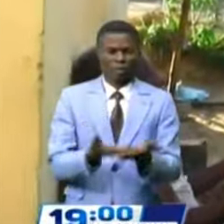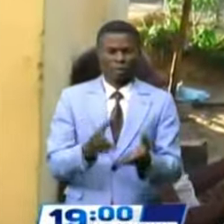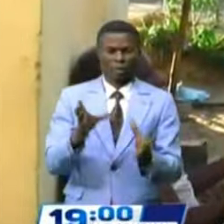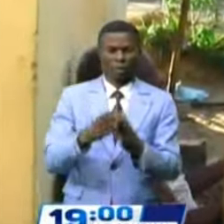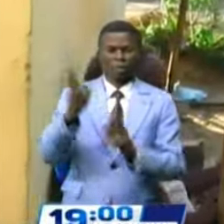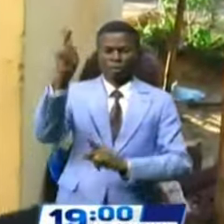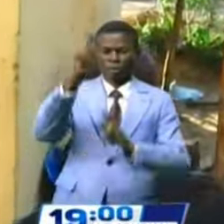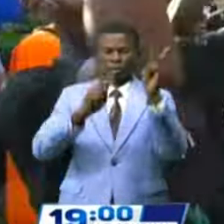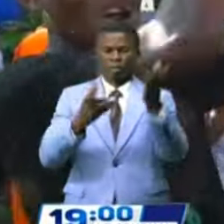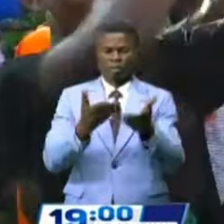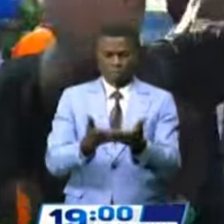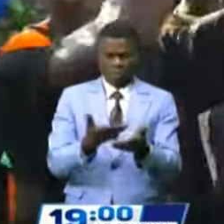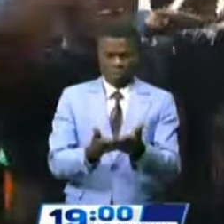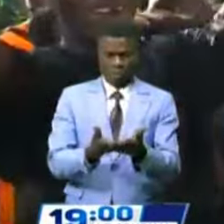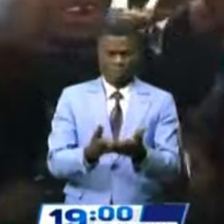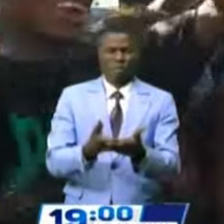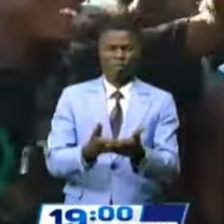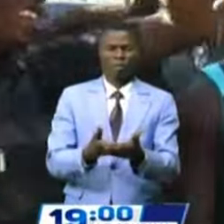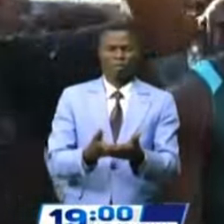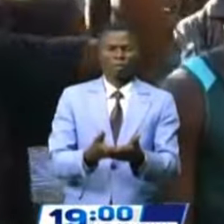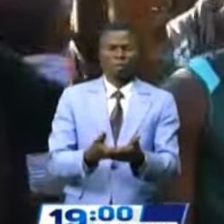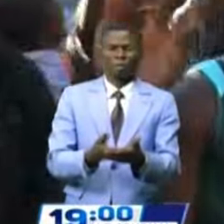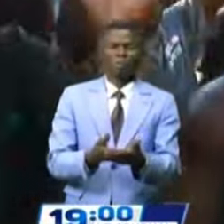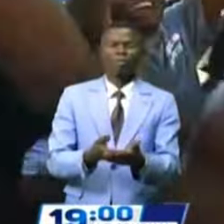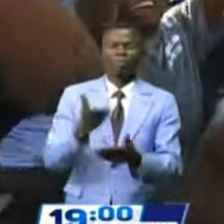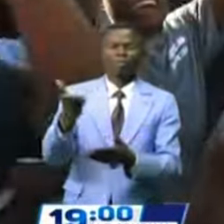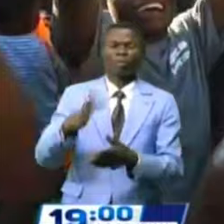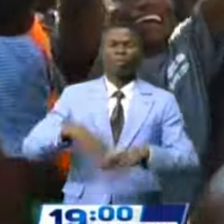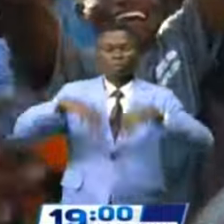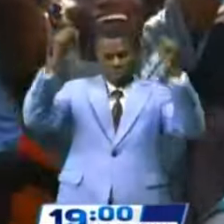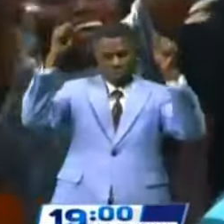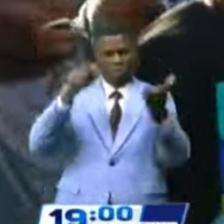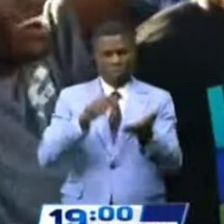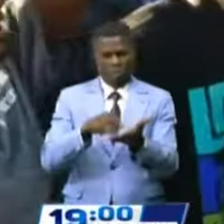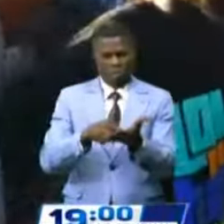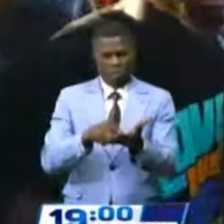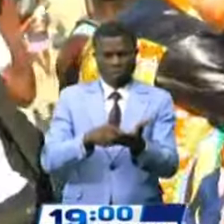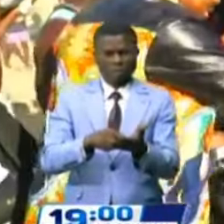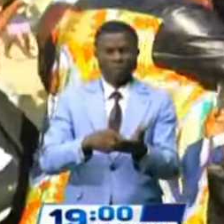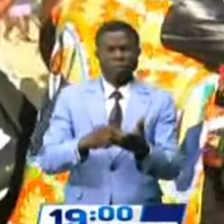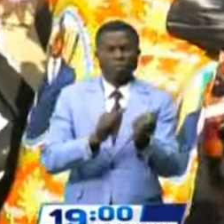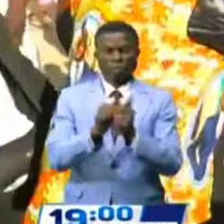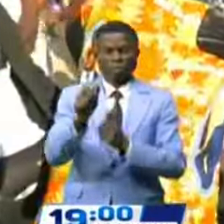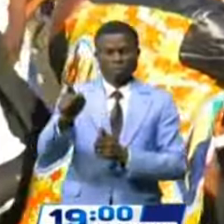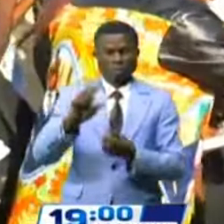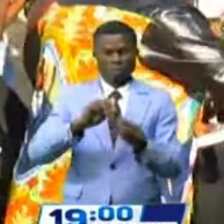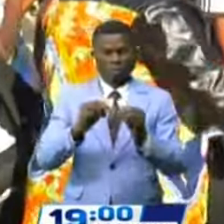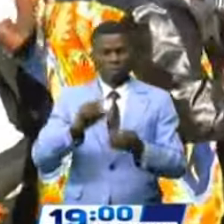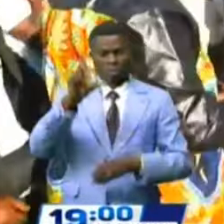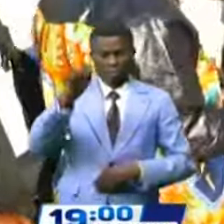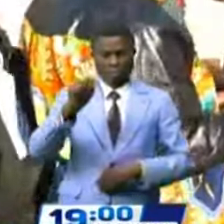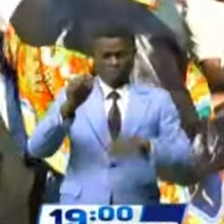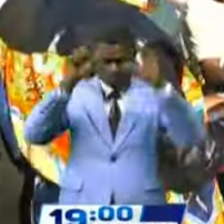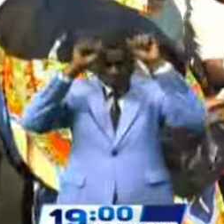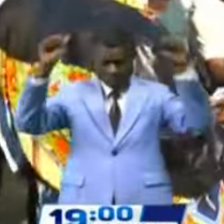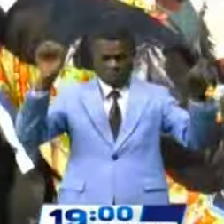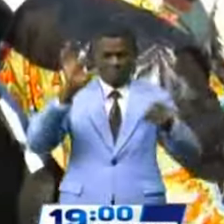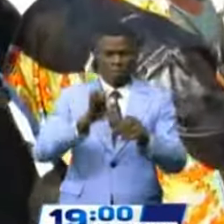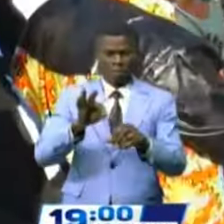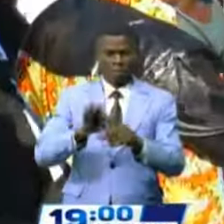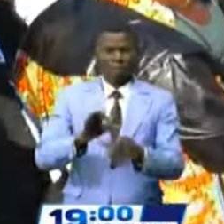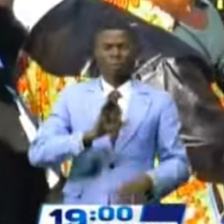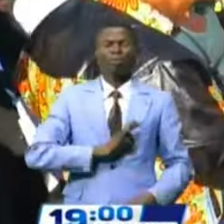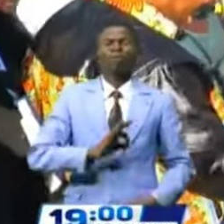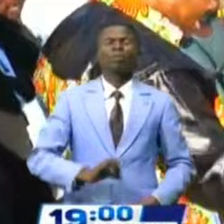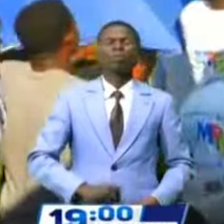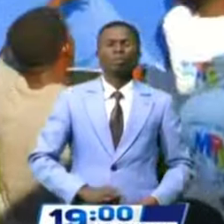avec ses potentiels électeurs qui l'ont déjà adopté. Et par lui, le numéro 20 à la présidentielle,